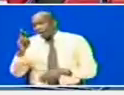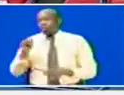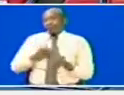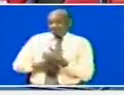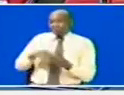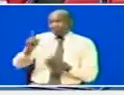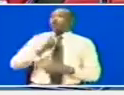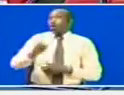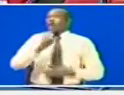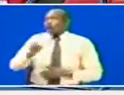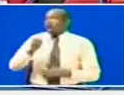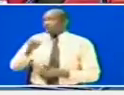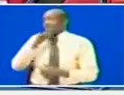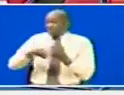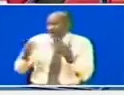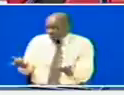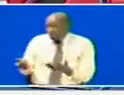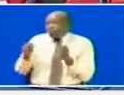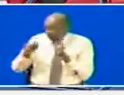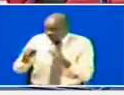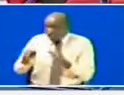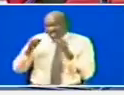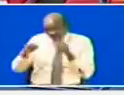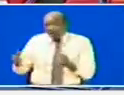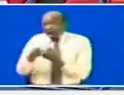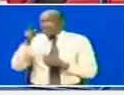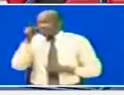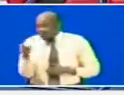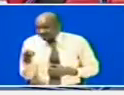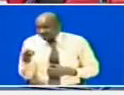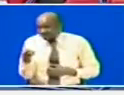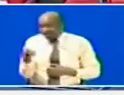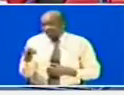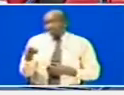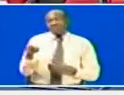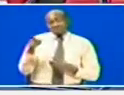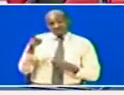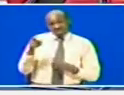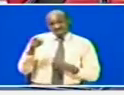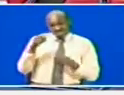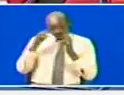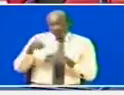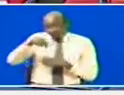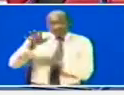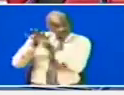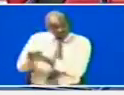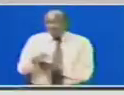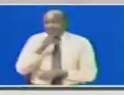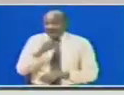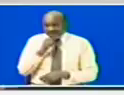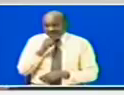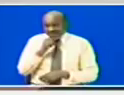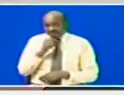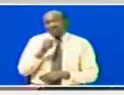kama zile ambazo anatoa kule kazini. Kwa hivyo sasa ikiwa kwamba akija nyumbani mwanamke anakuja na ile taaluma yake na kutoa,